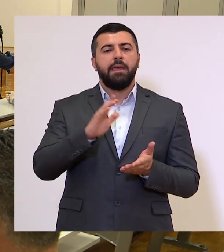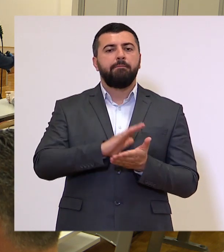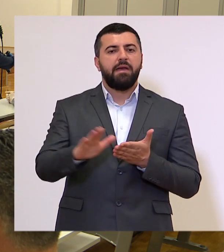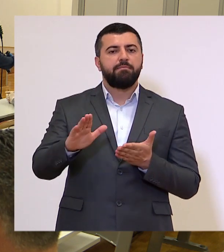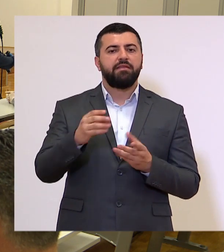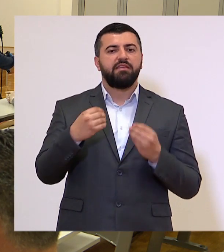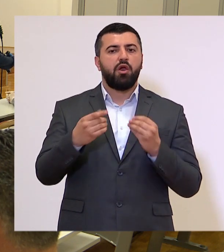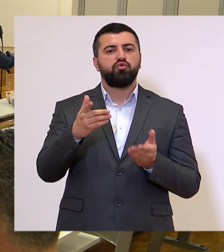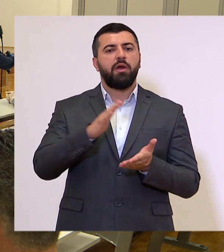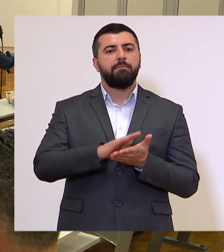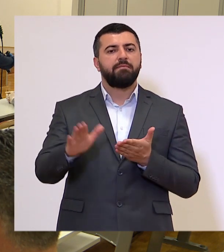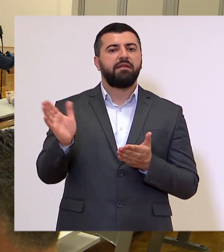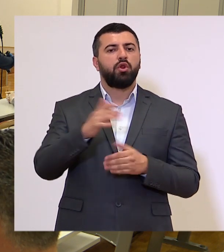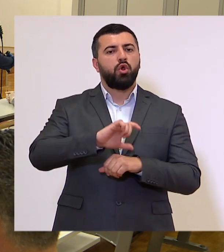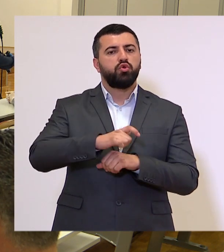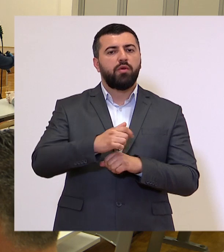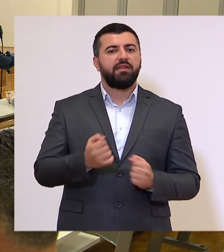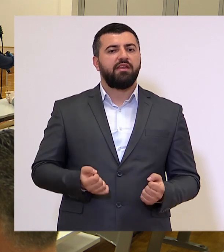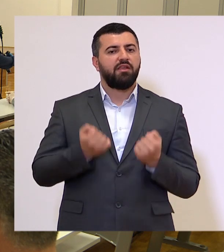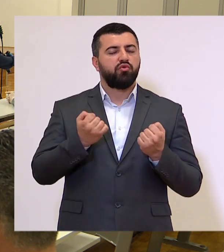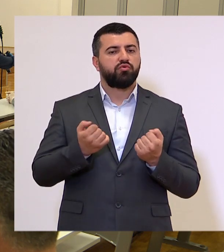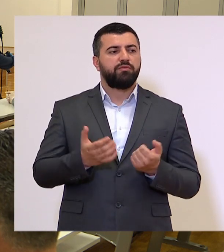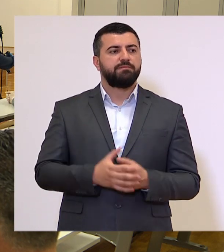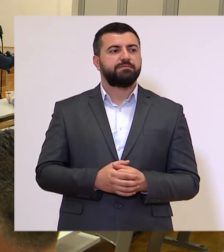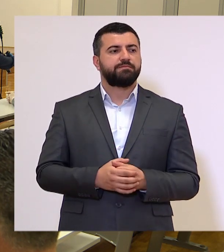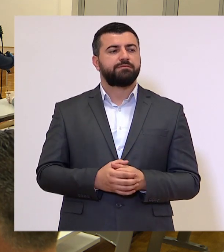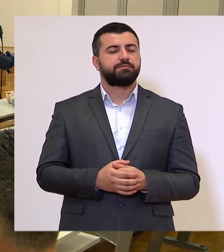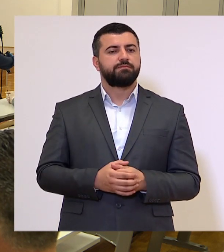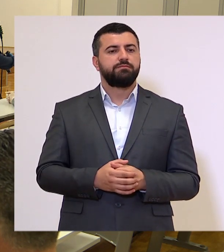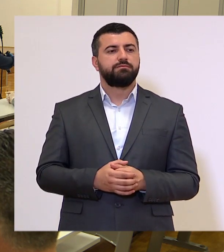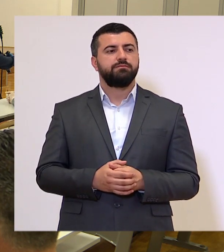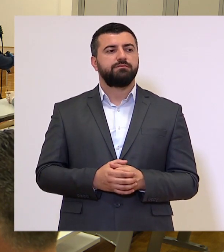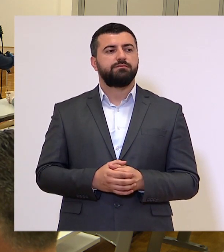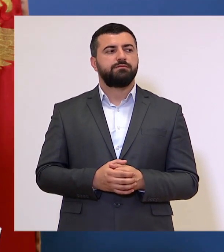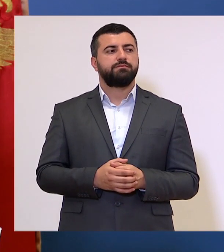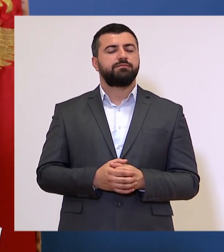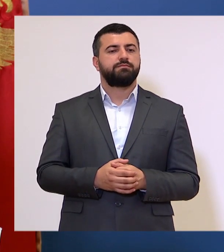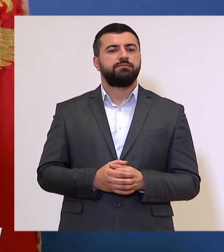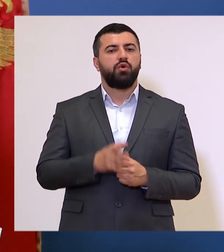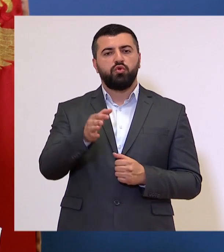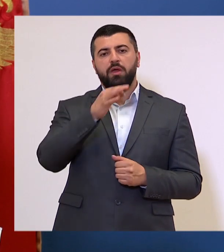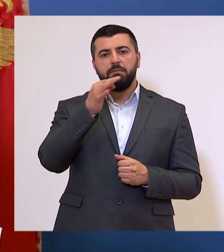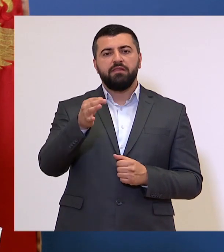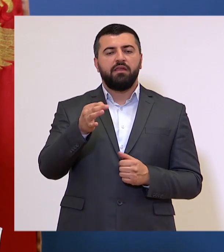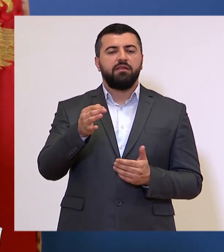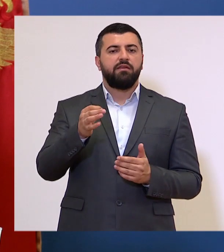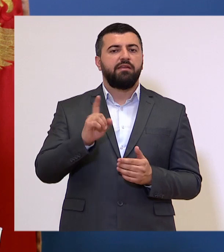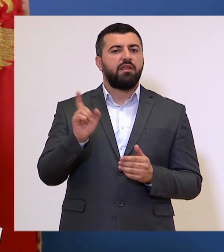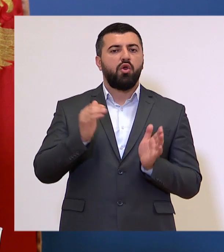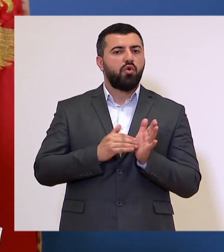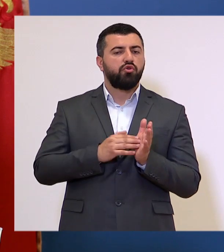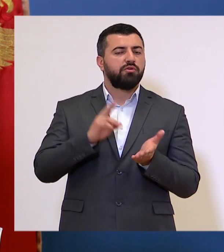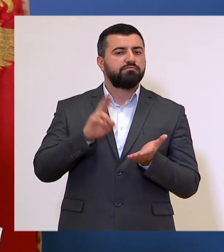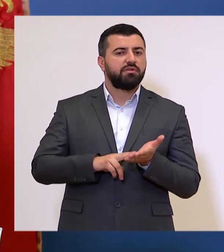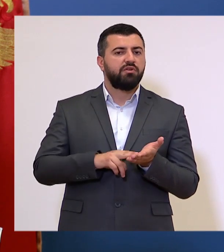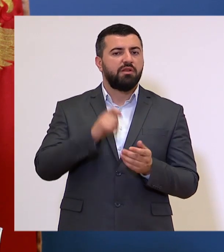besplatan i da li su besplatne za socijalno ugrožene kategorije? To pitanje nijesmo